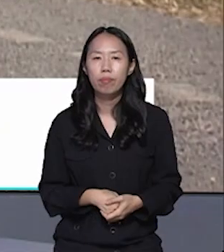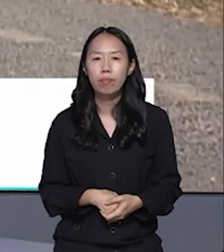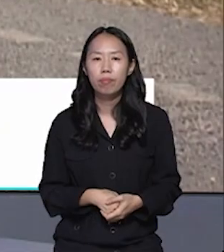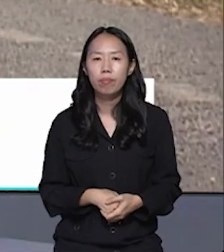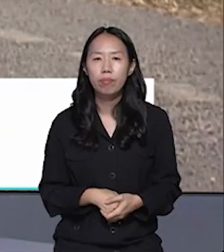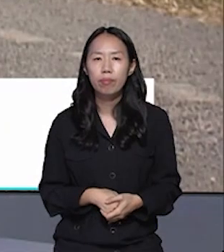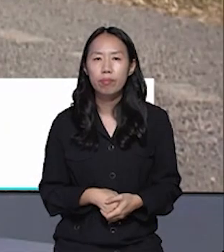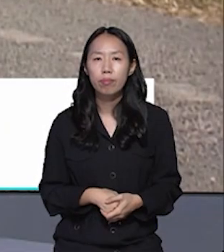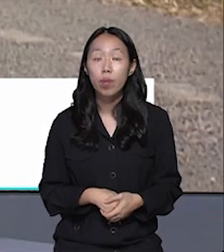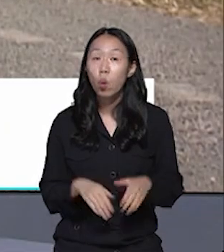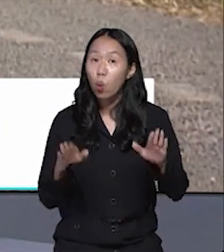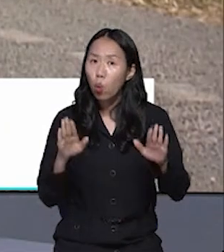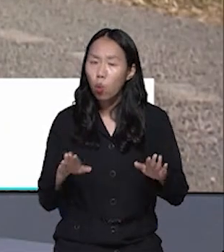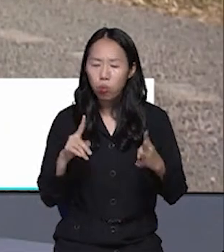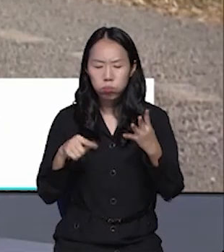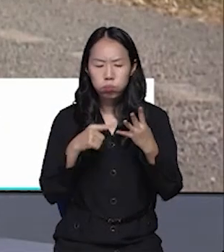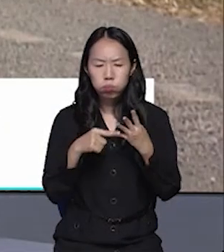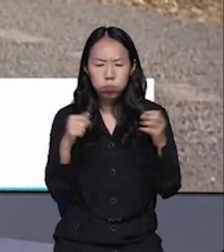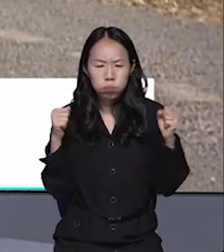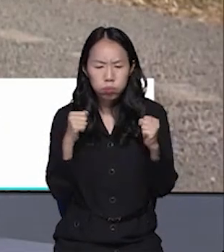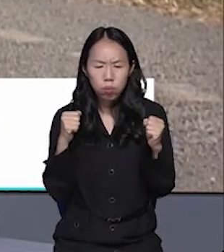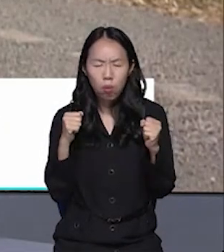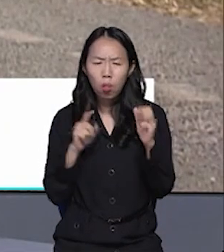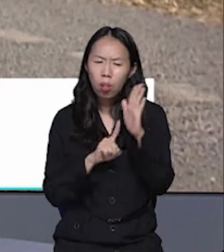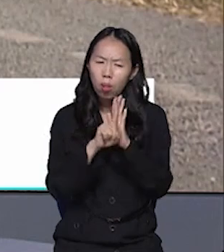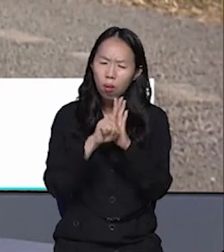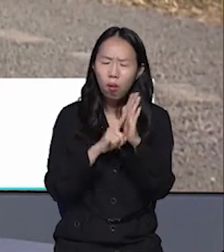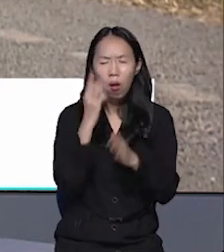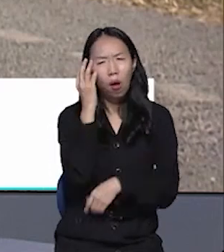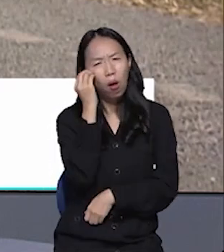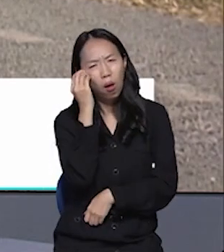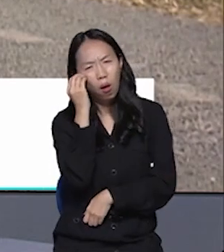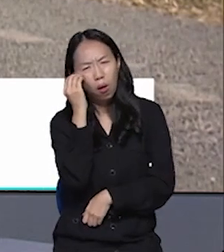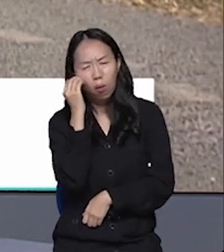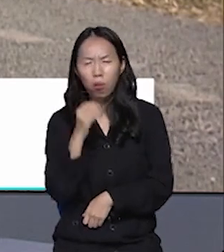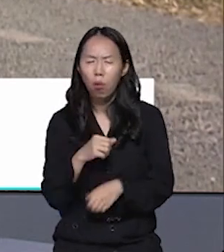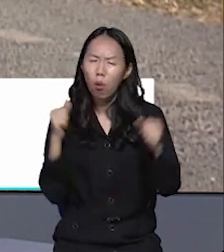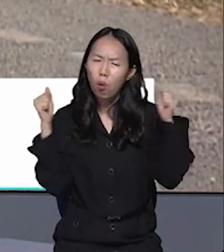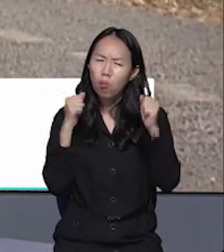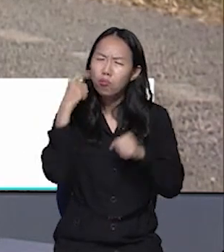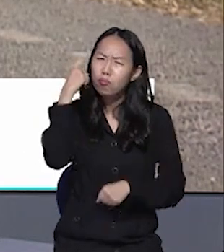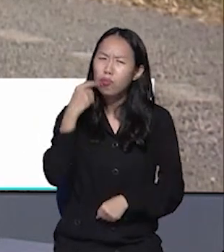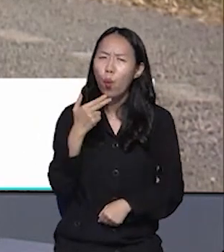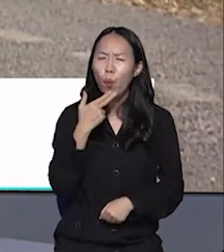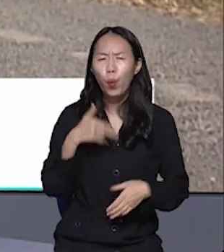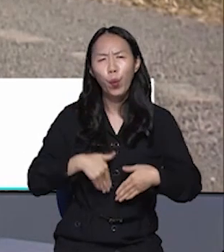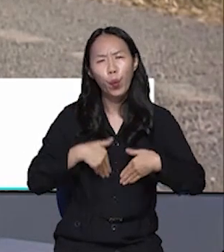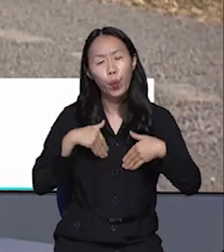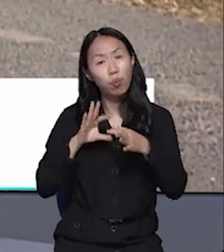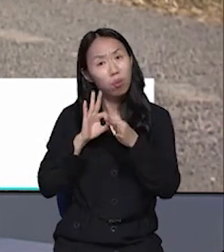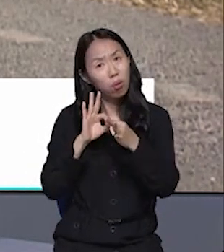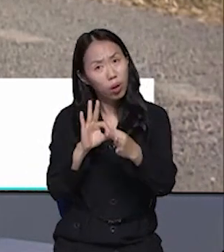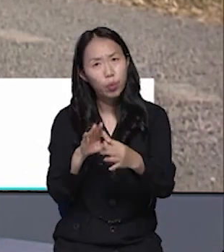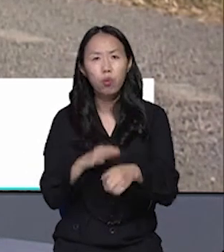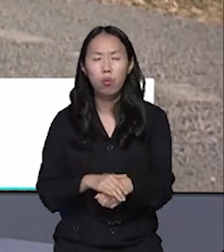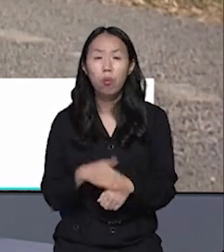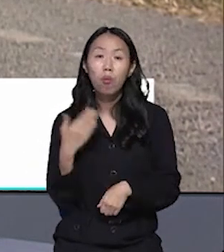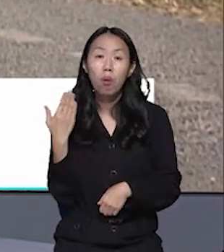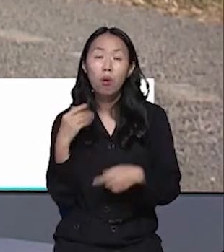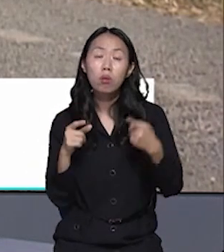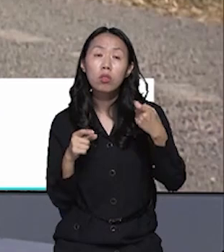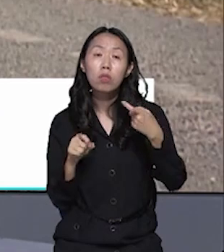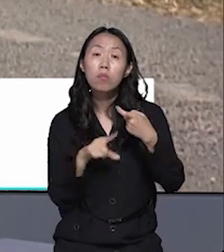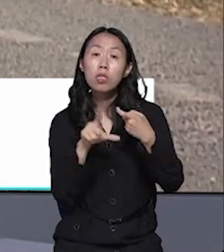기각됐습니다 올겨울 날씨가 심상치 않습니다 겨울같지 않은 포근한 날씨가 계속되고 있는데요 지난달